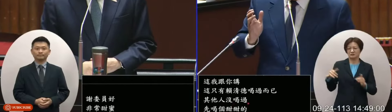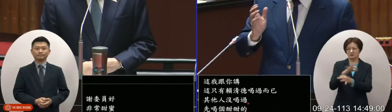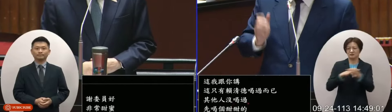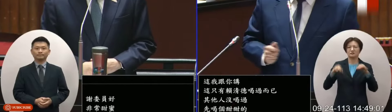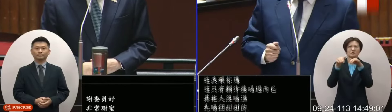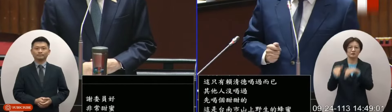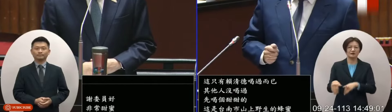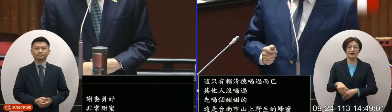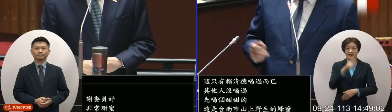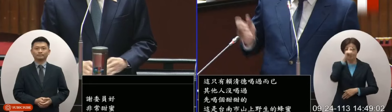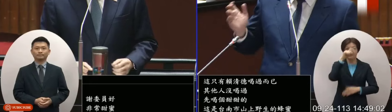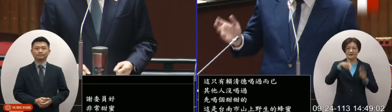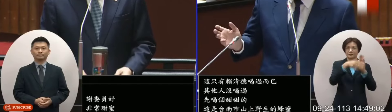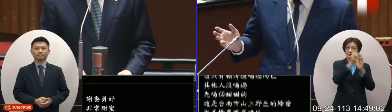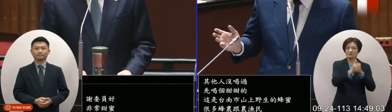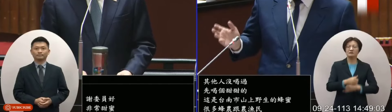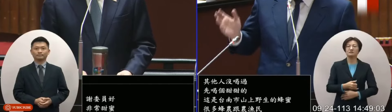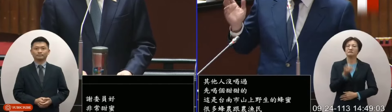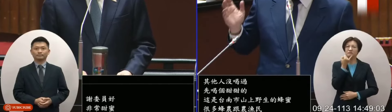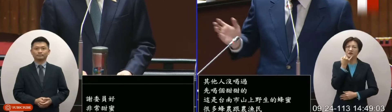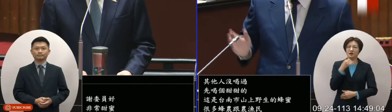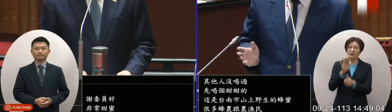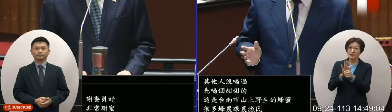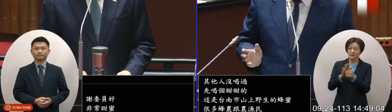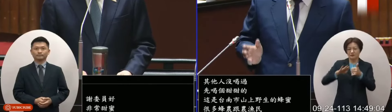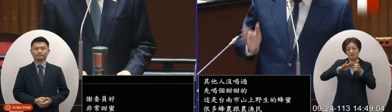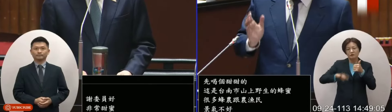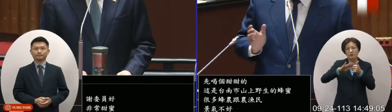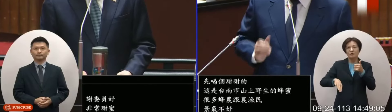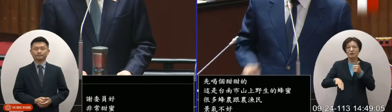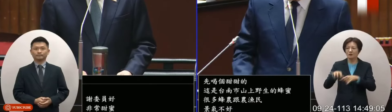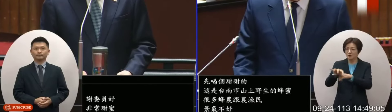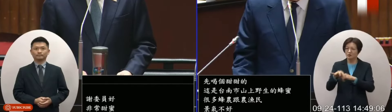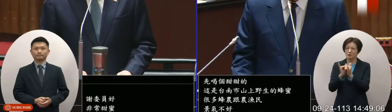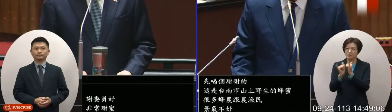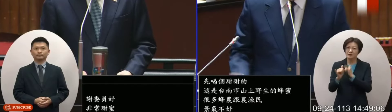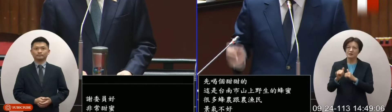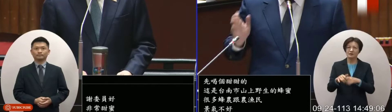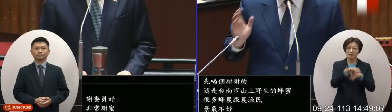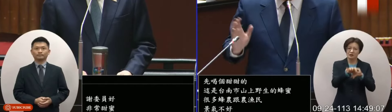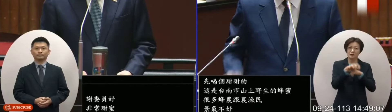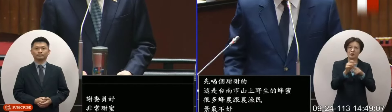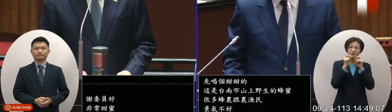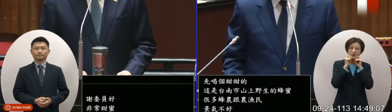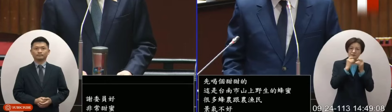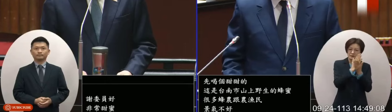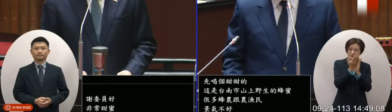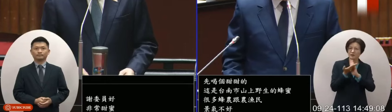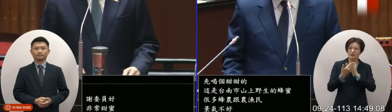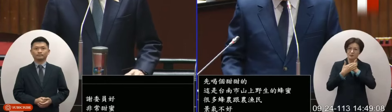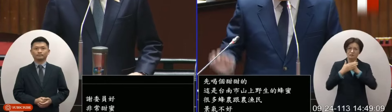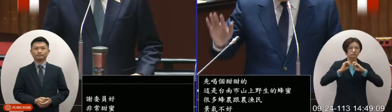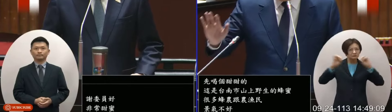望院长你的关注，会当多多为中南部这农渔产品呢推广，